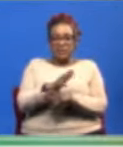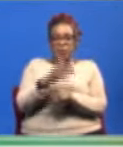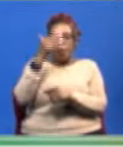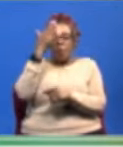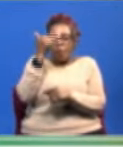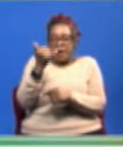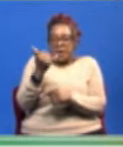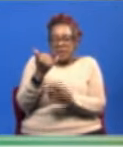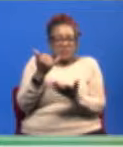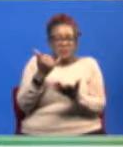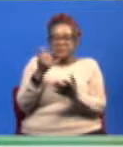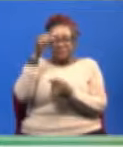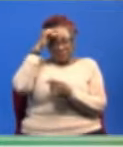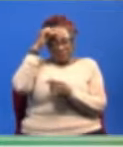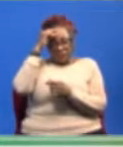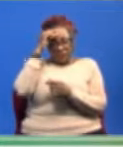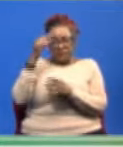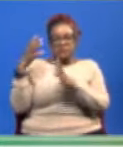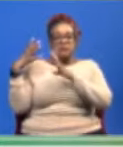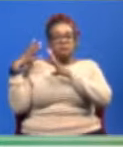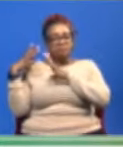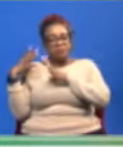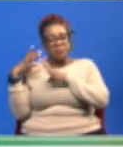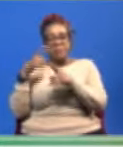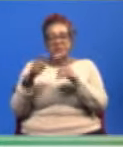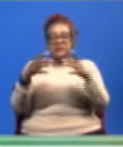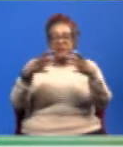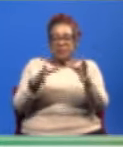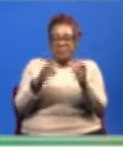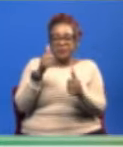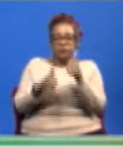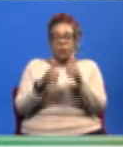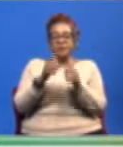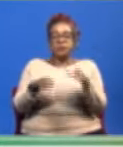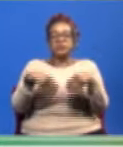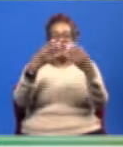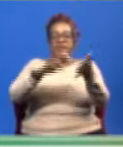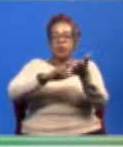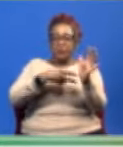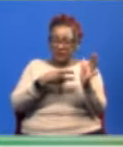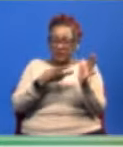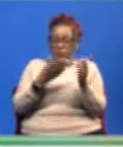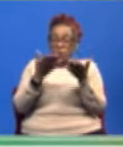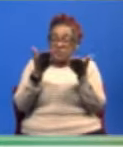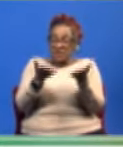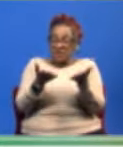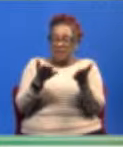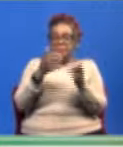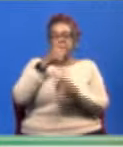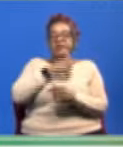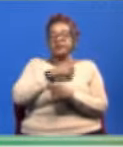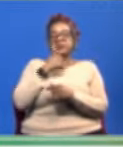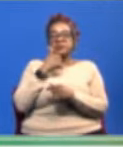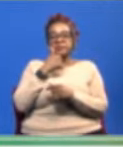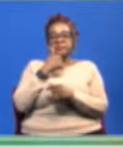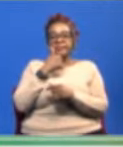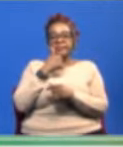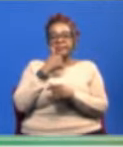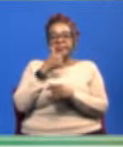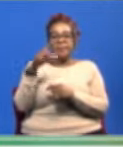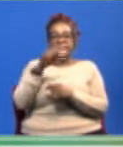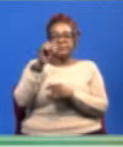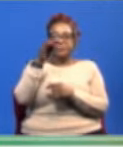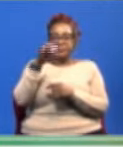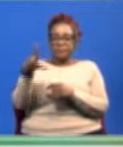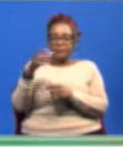kujitwika jukumu hilo ilhali kampuni iliyopewa kandarasi ya kuagiza mbolea ilikuwa ni ya kibinafsi. Mwanahabari wetu Gabriel